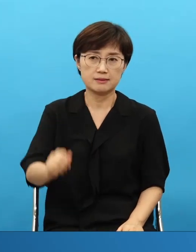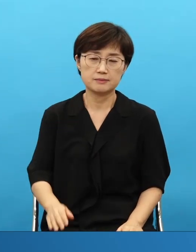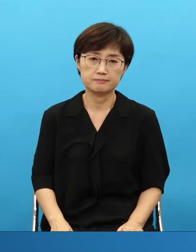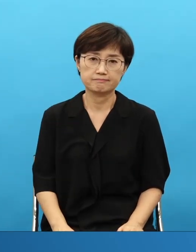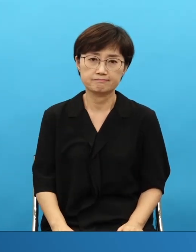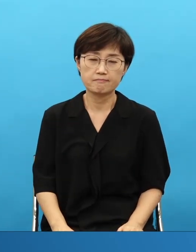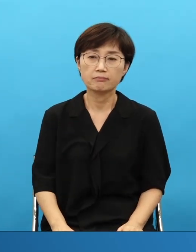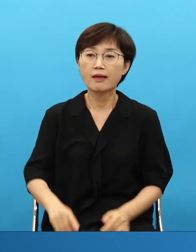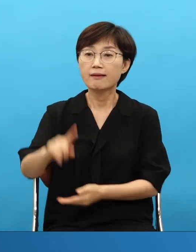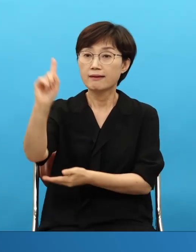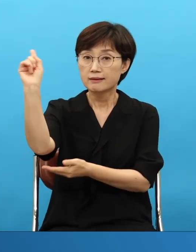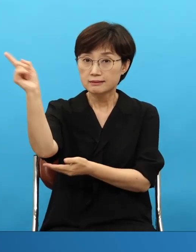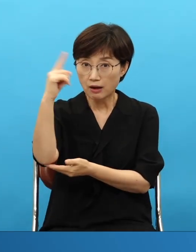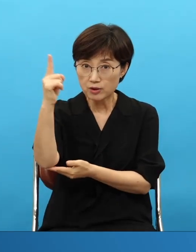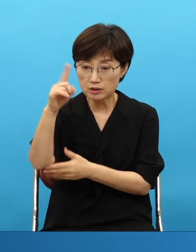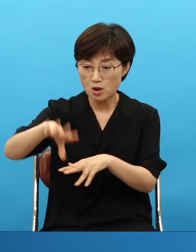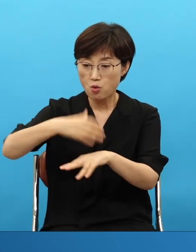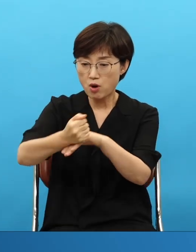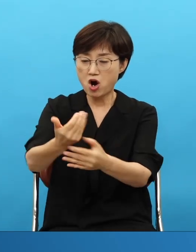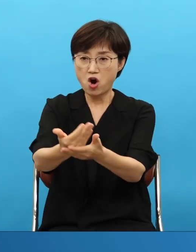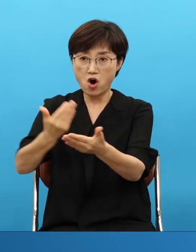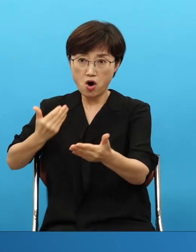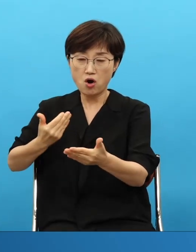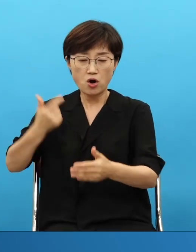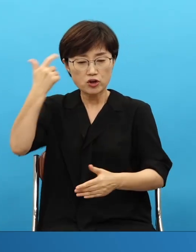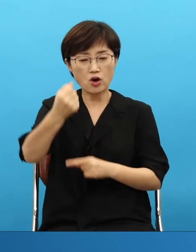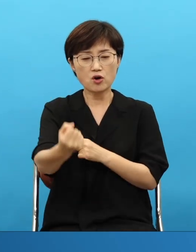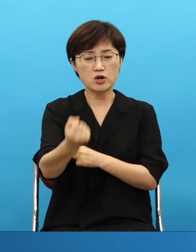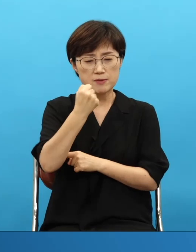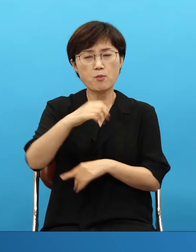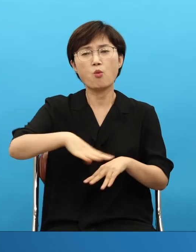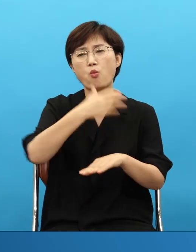다윗이 왕이 되기 전에 영적 왕이 먼저 된 거예요.